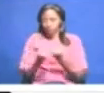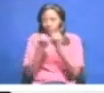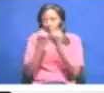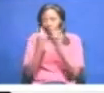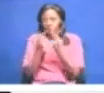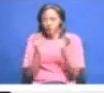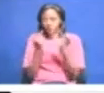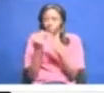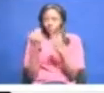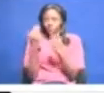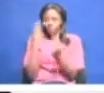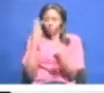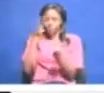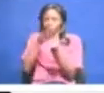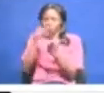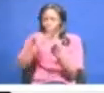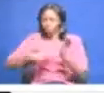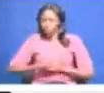kushuhudia